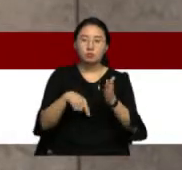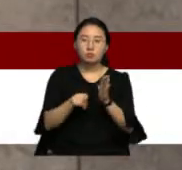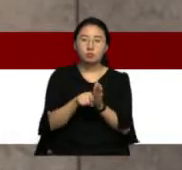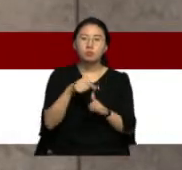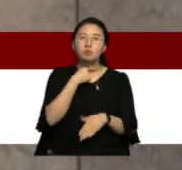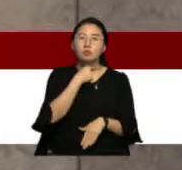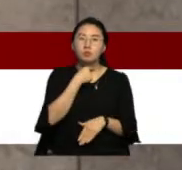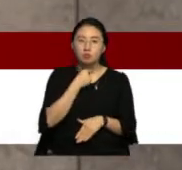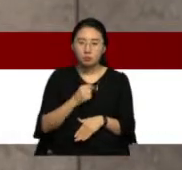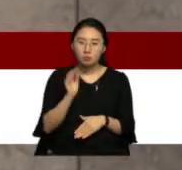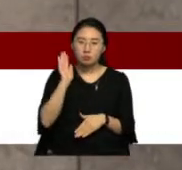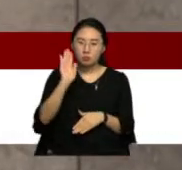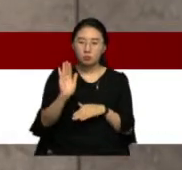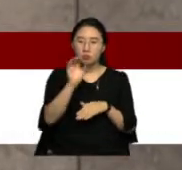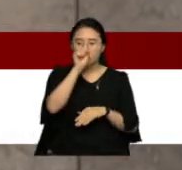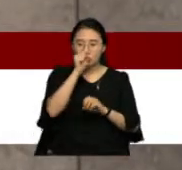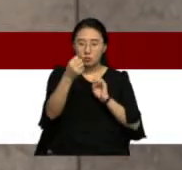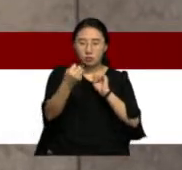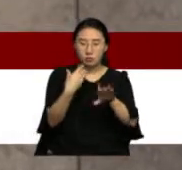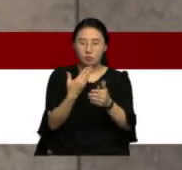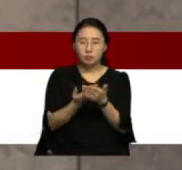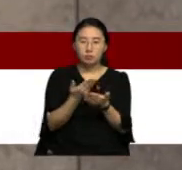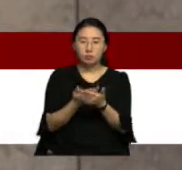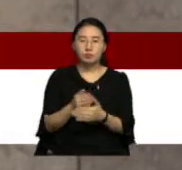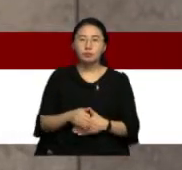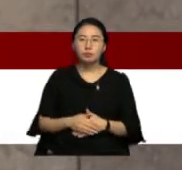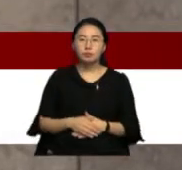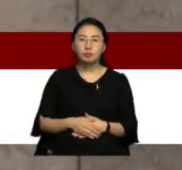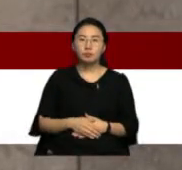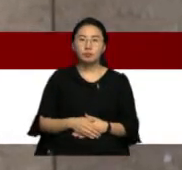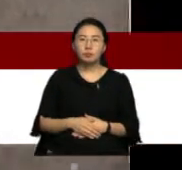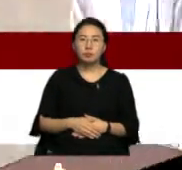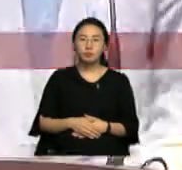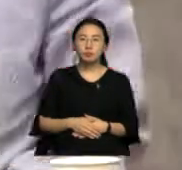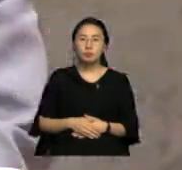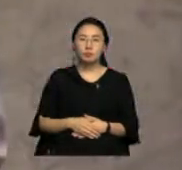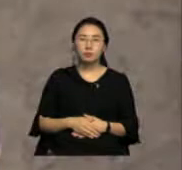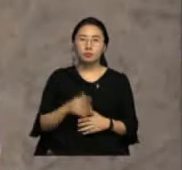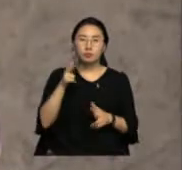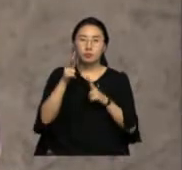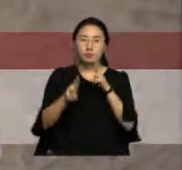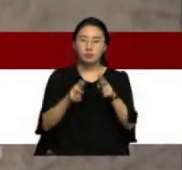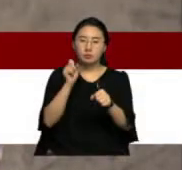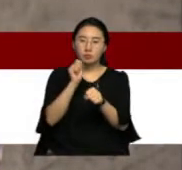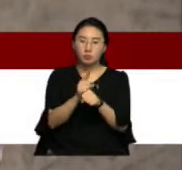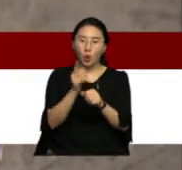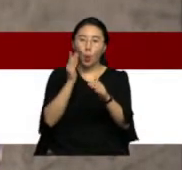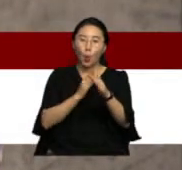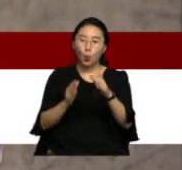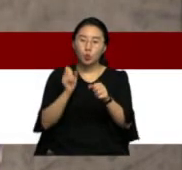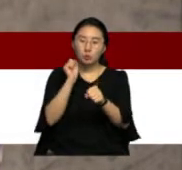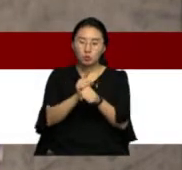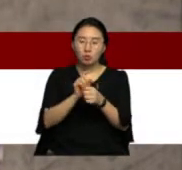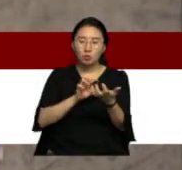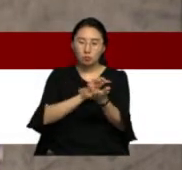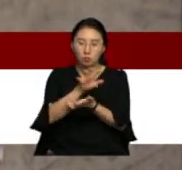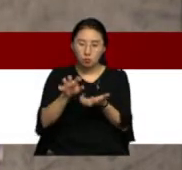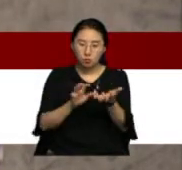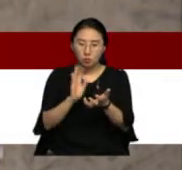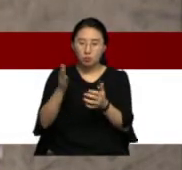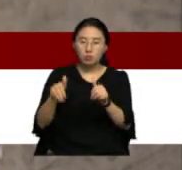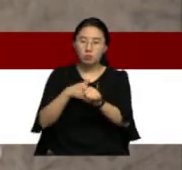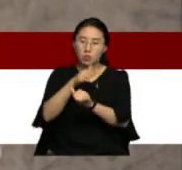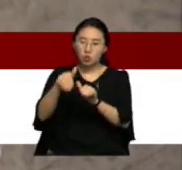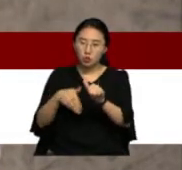바라며 향후 추진 계획에 대한 답변을 바랍니다. 사업성과 공공성이 조화되고